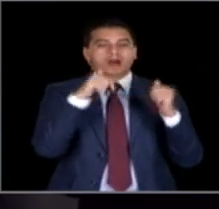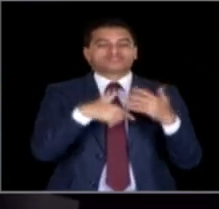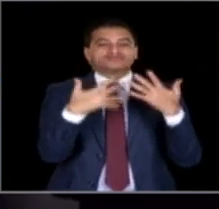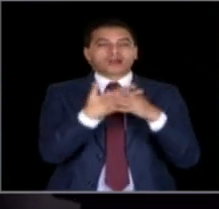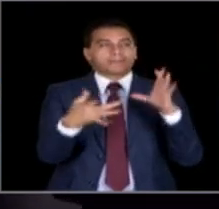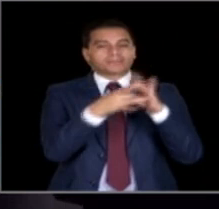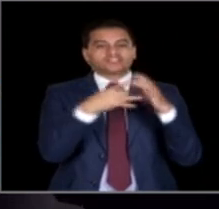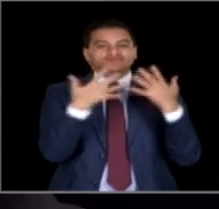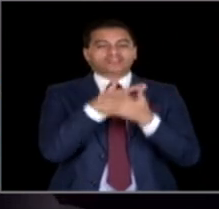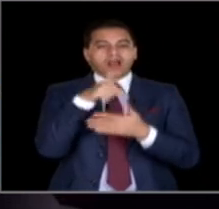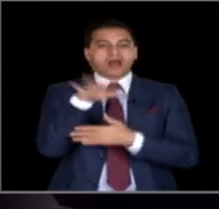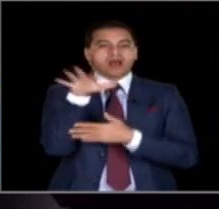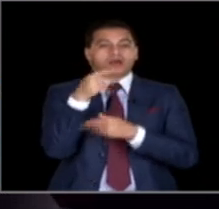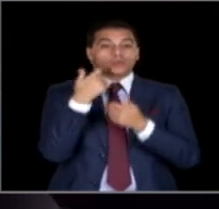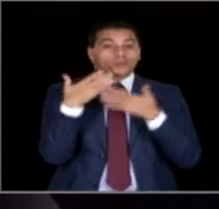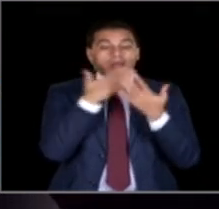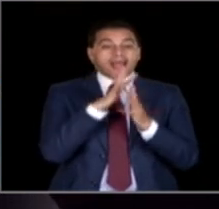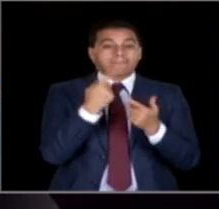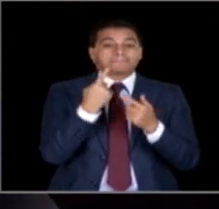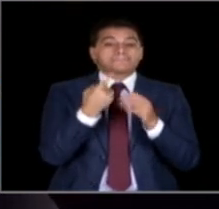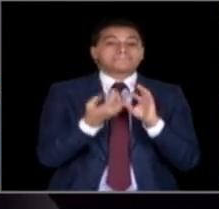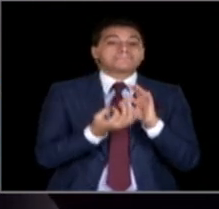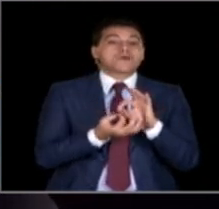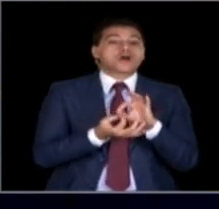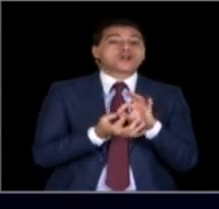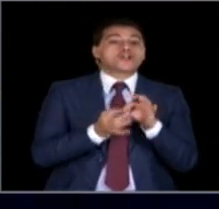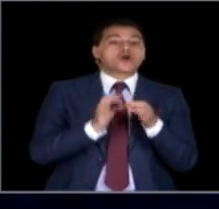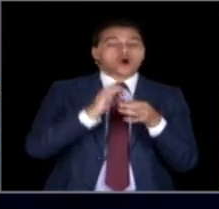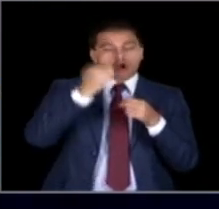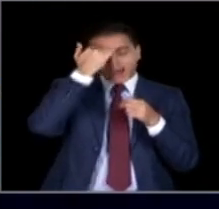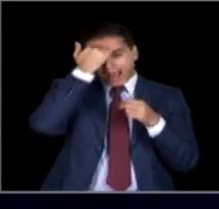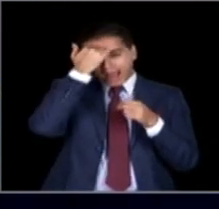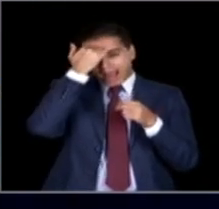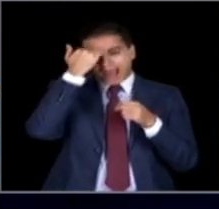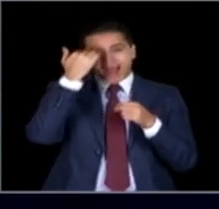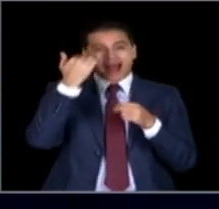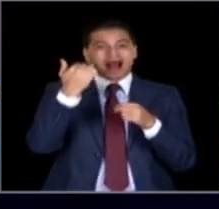بتكلفه حوالي مليار و800 مليون دولار.